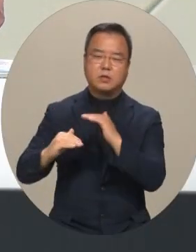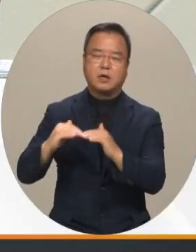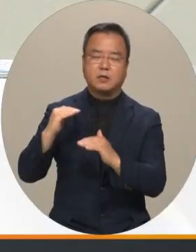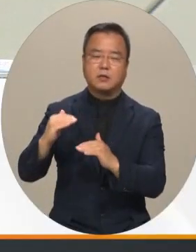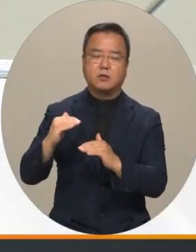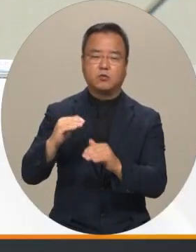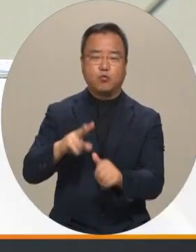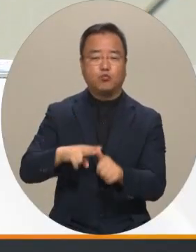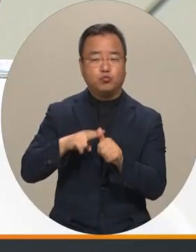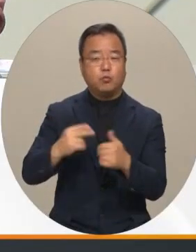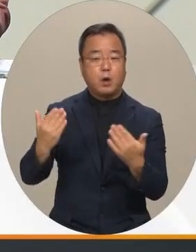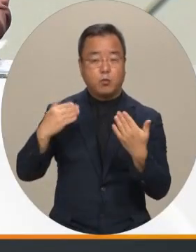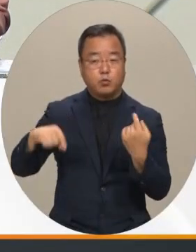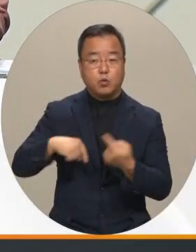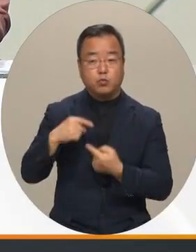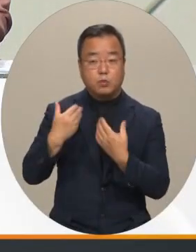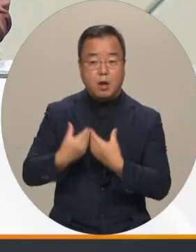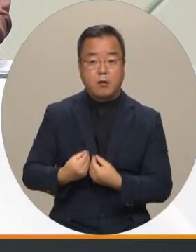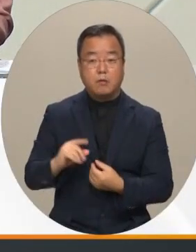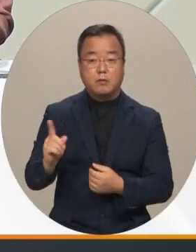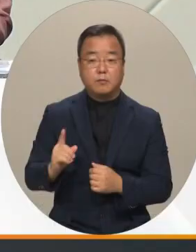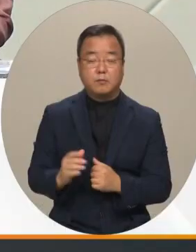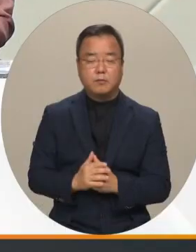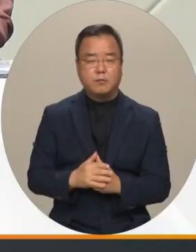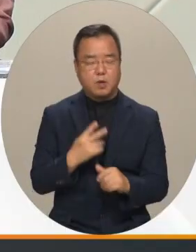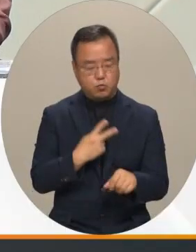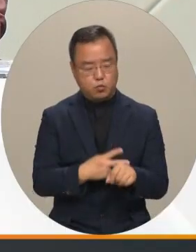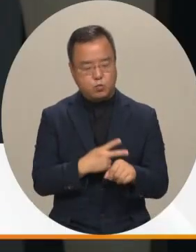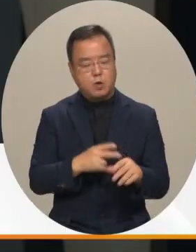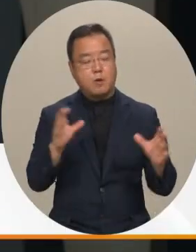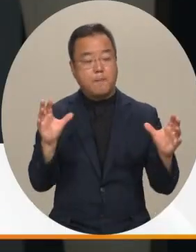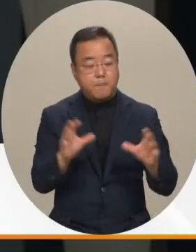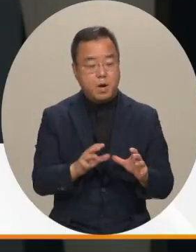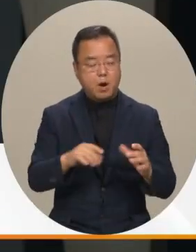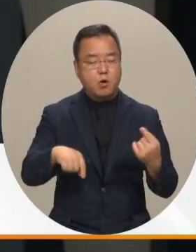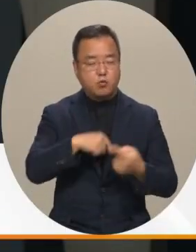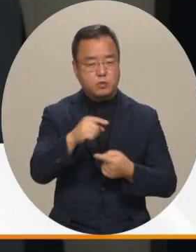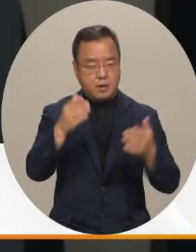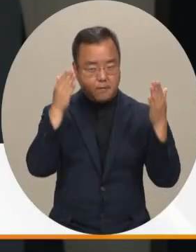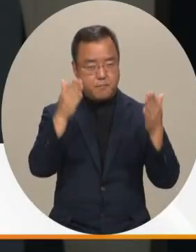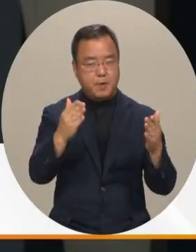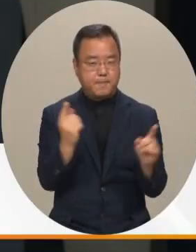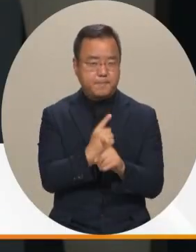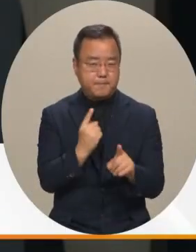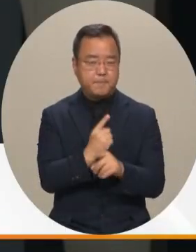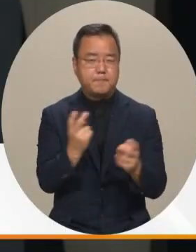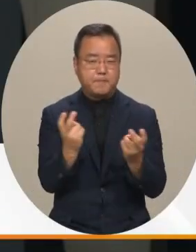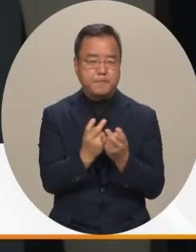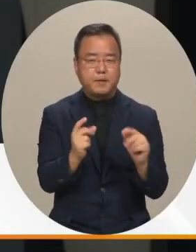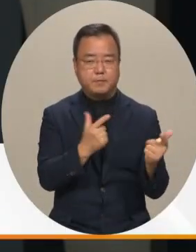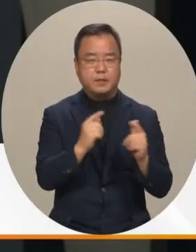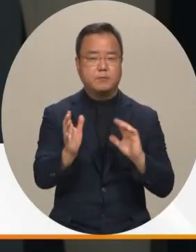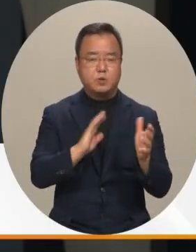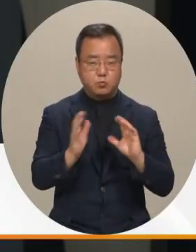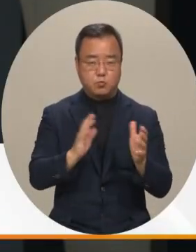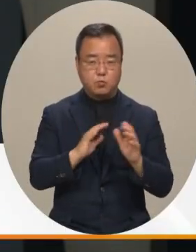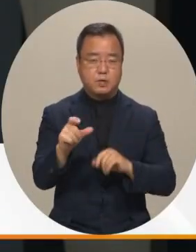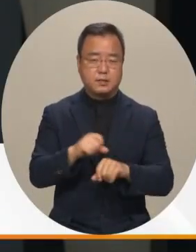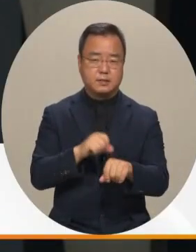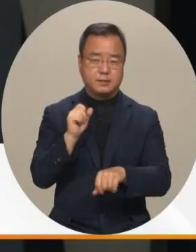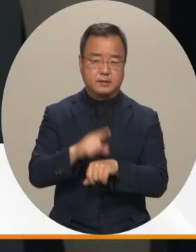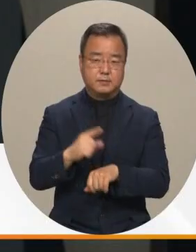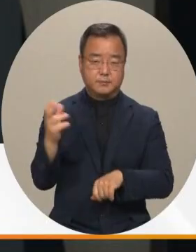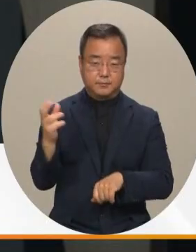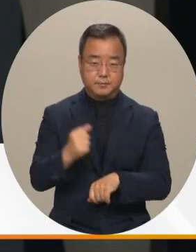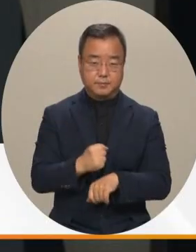어떻게 운영이 됩니까네 우선 교사들이 자주 모여서 운영 방 방향과 개선점을 논의하는게 가장 큰 특징입니다